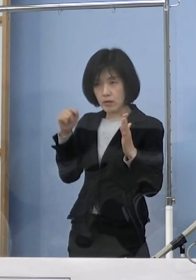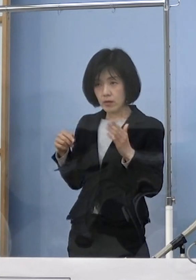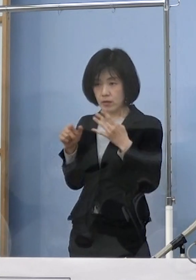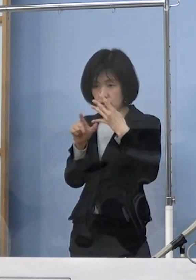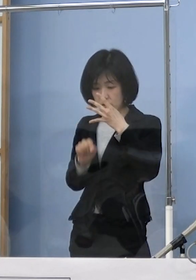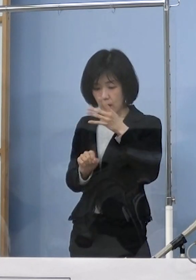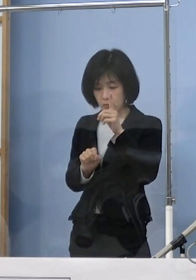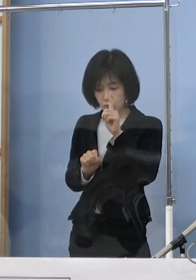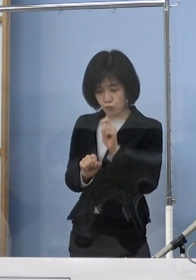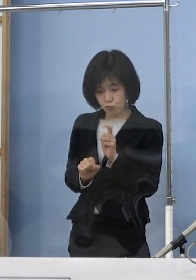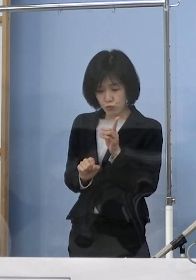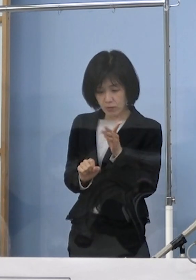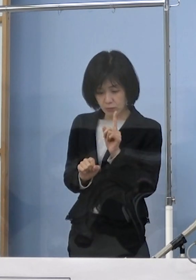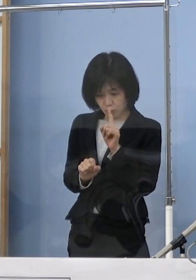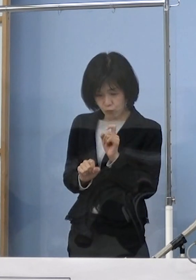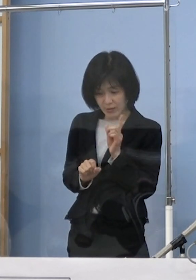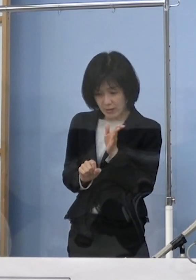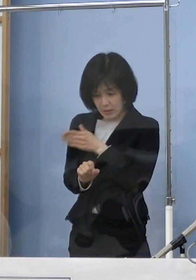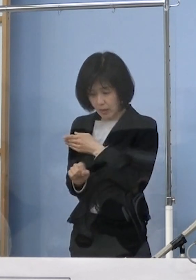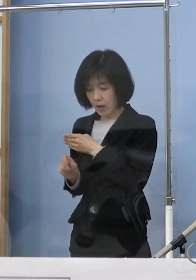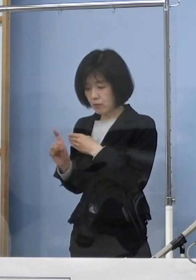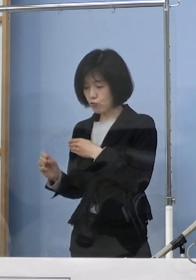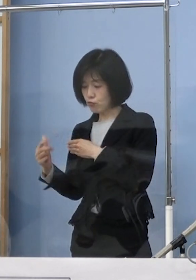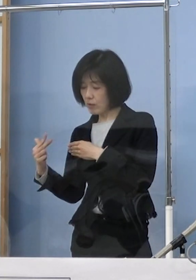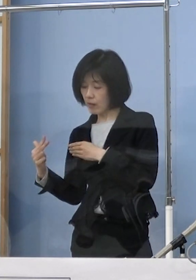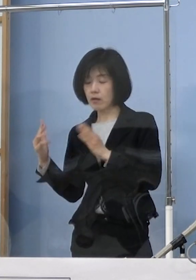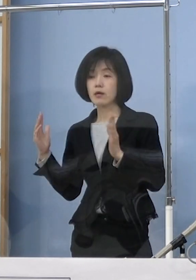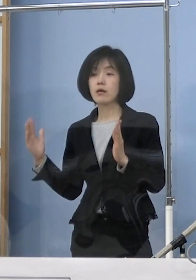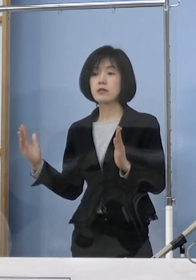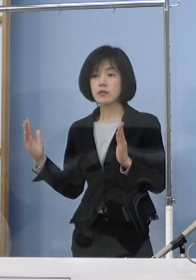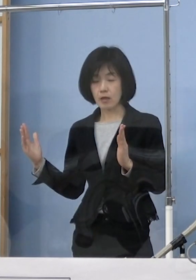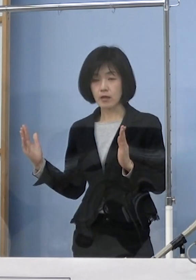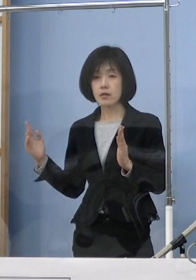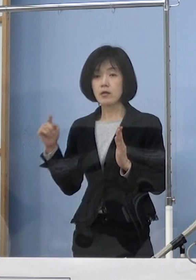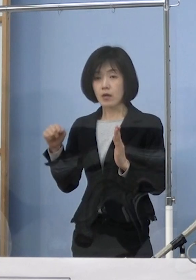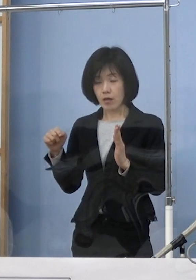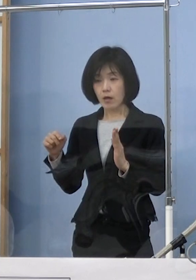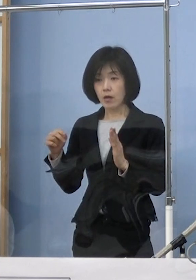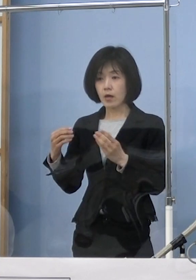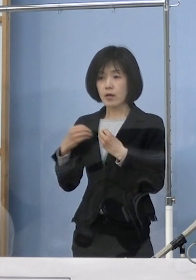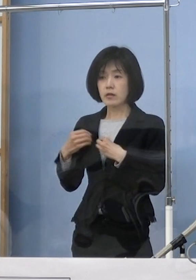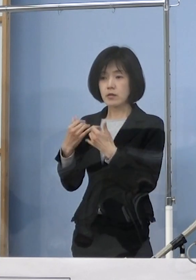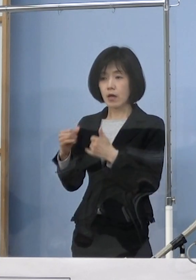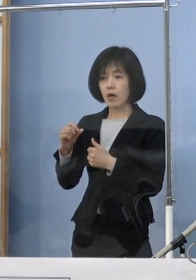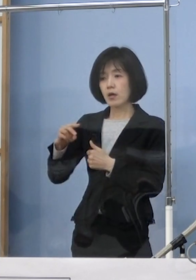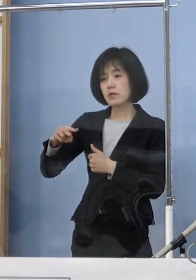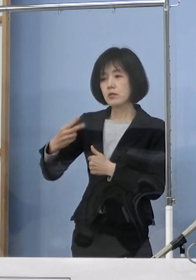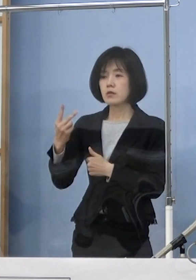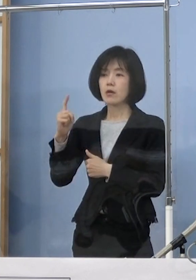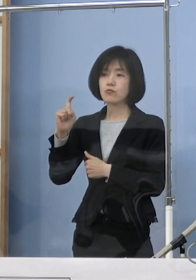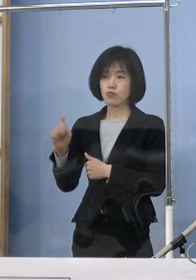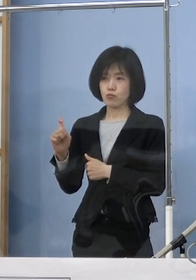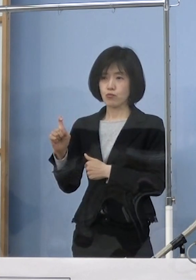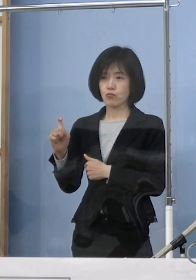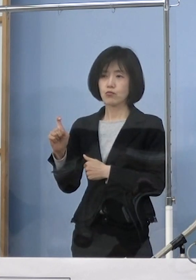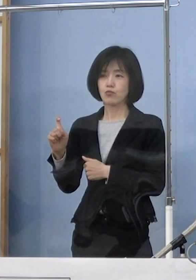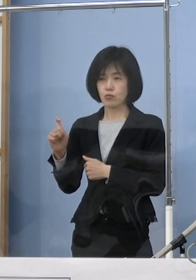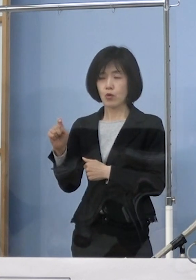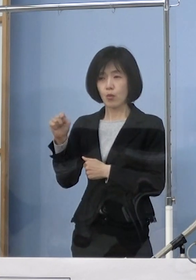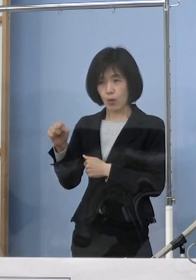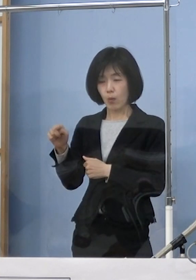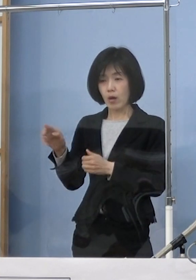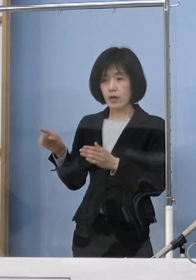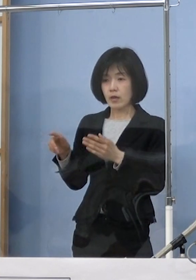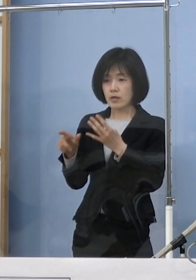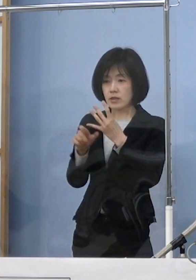から4月の17日でありますが、こちらは210名となります。これは